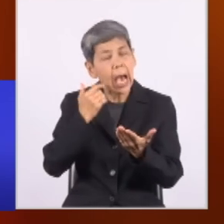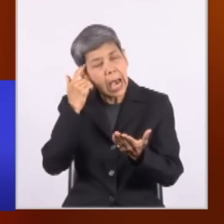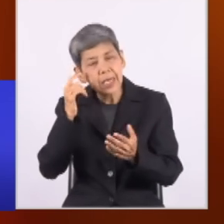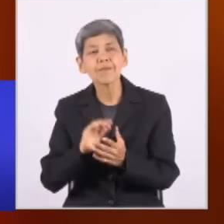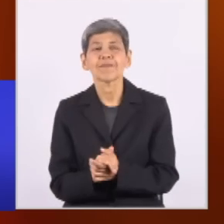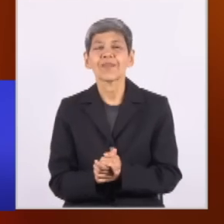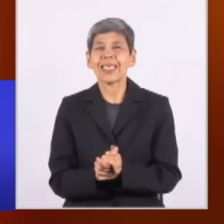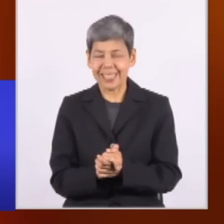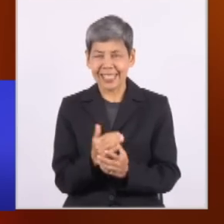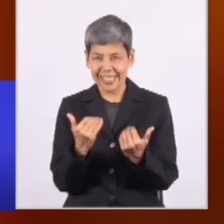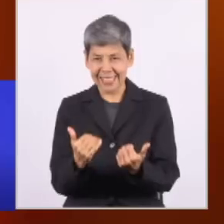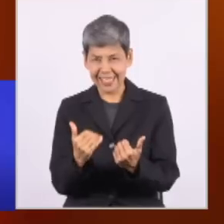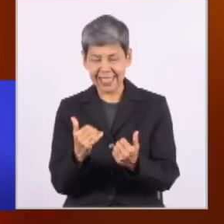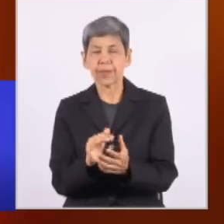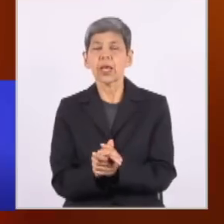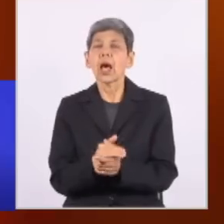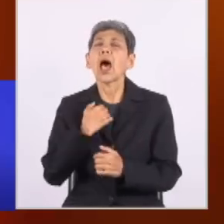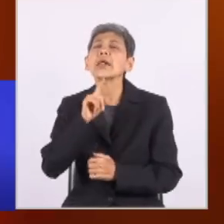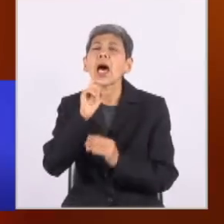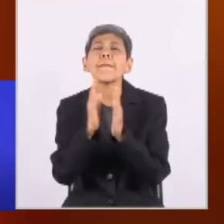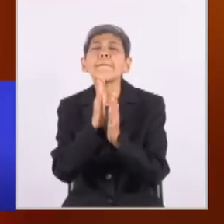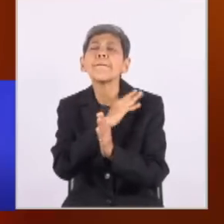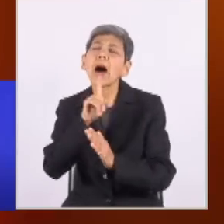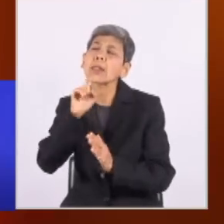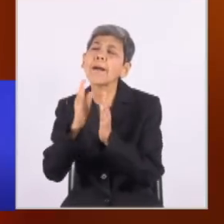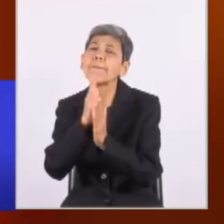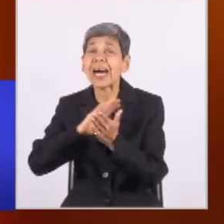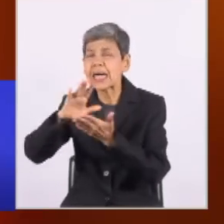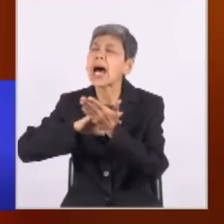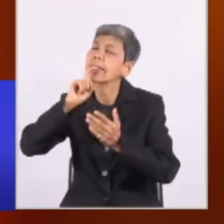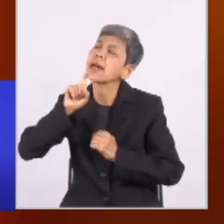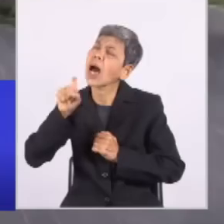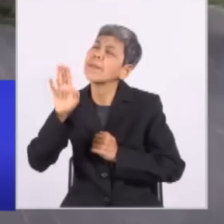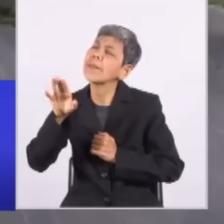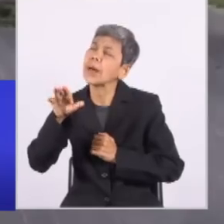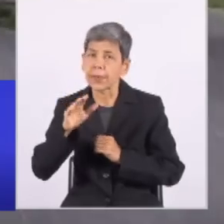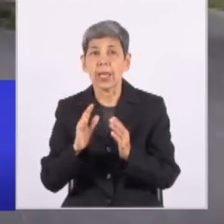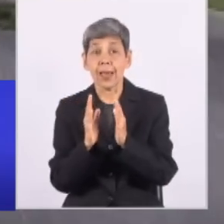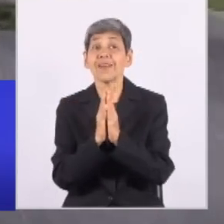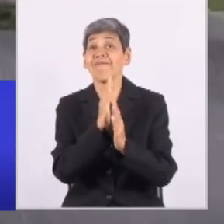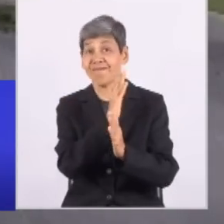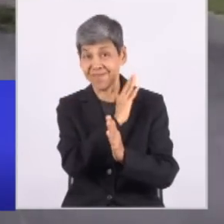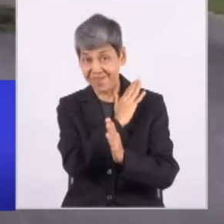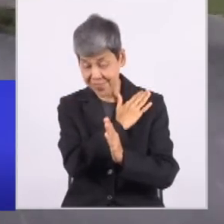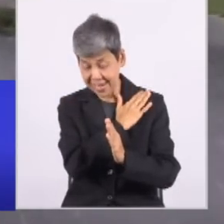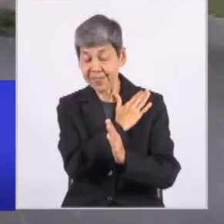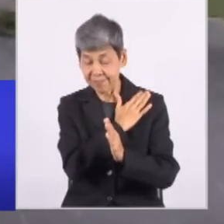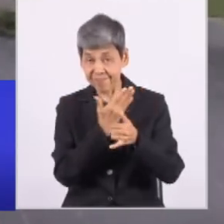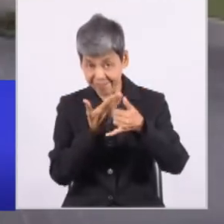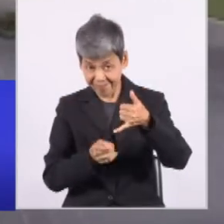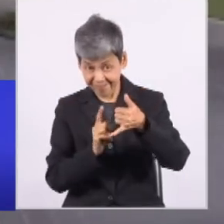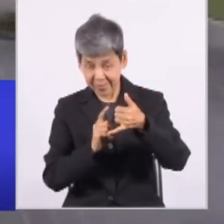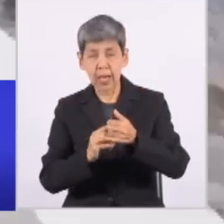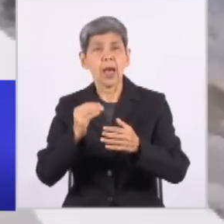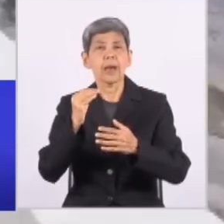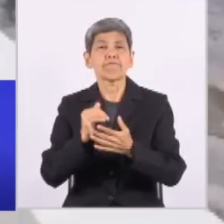ทีนี้นะครับเนี่ยเขาก็เลยไปถามพระจริงก็คือพระในประเทศไทยนี่แหละนะฮะพระโพธิวโรภิกขุซึ่งก็เป็น